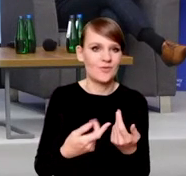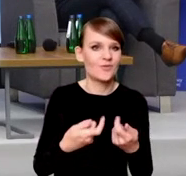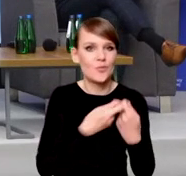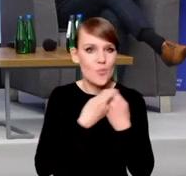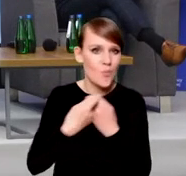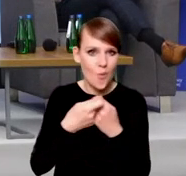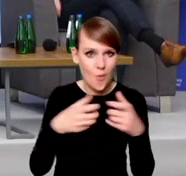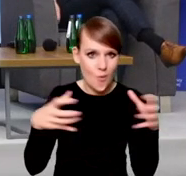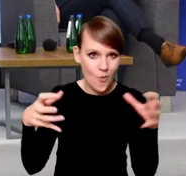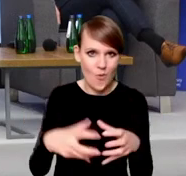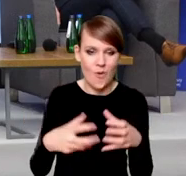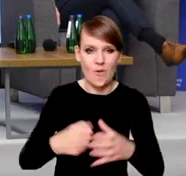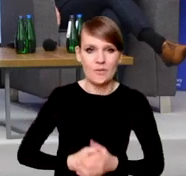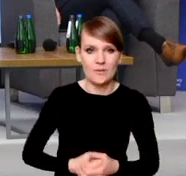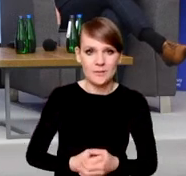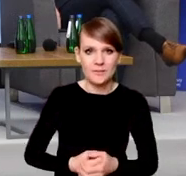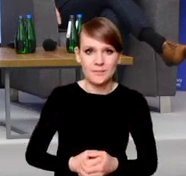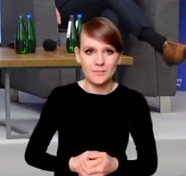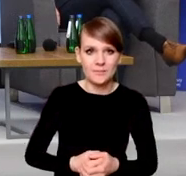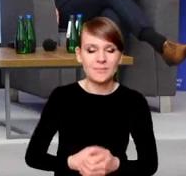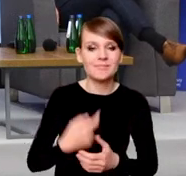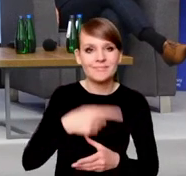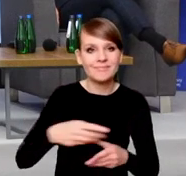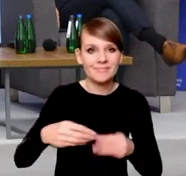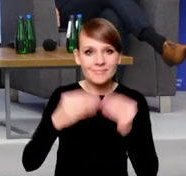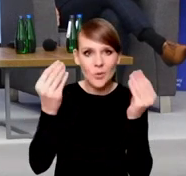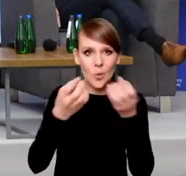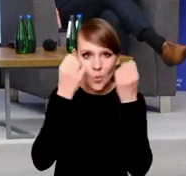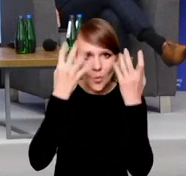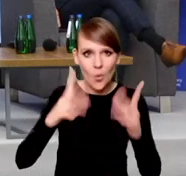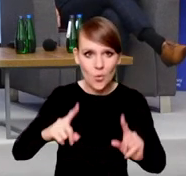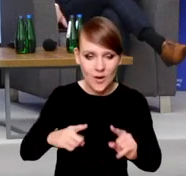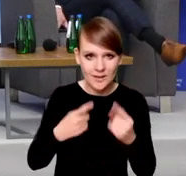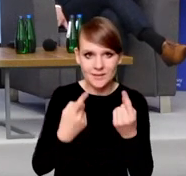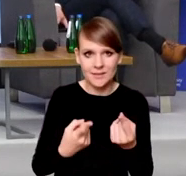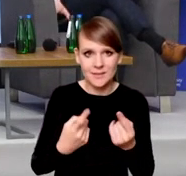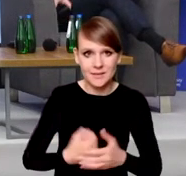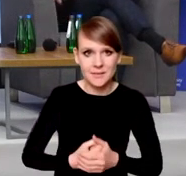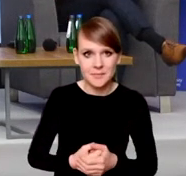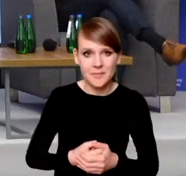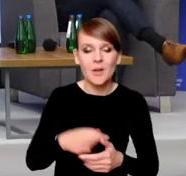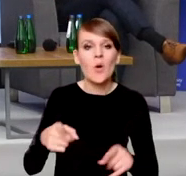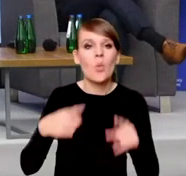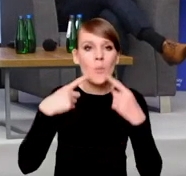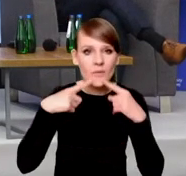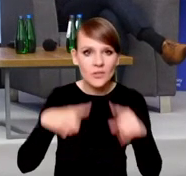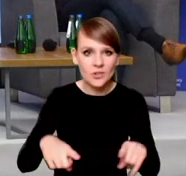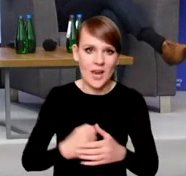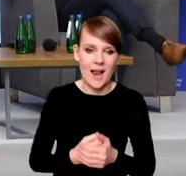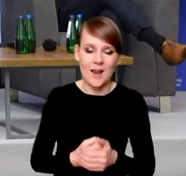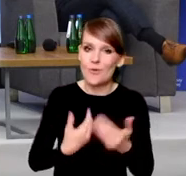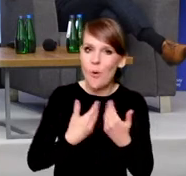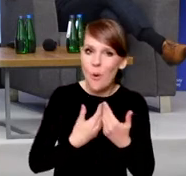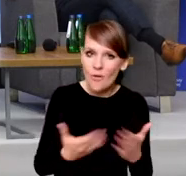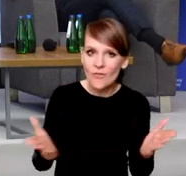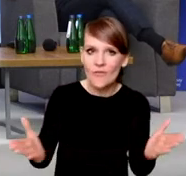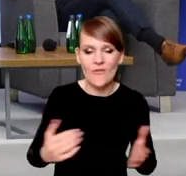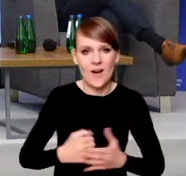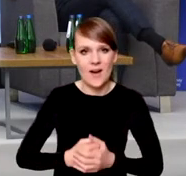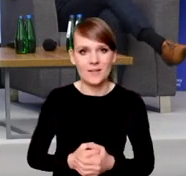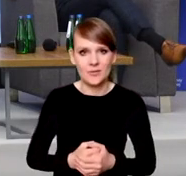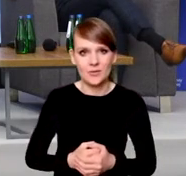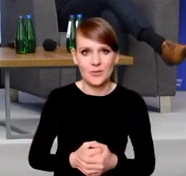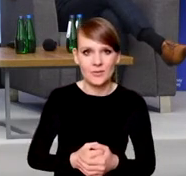wspólnotowości, budowanie kultury organizacyjnej, odpowiedzialność, otwartość,